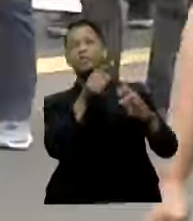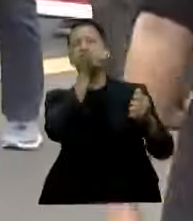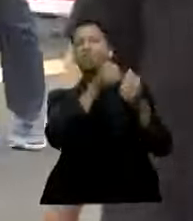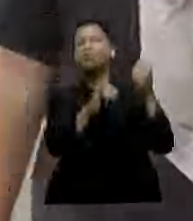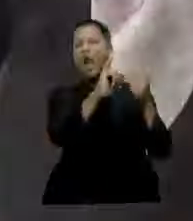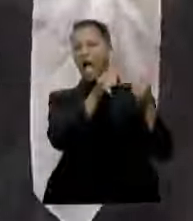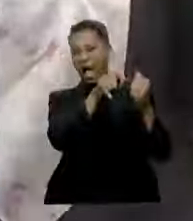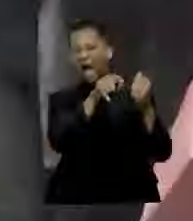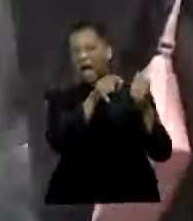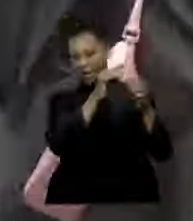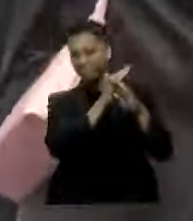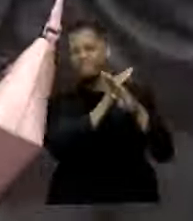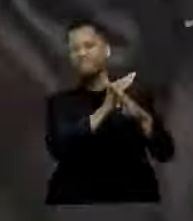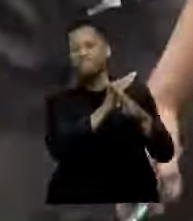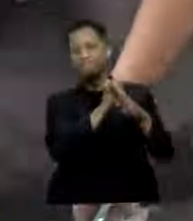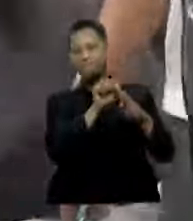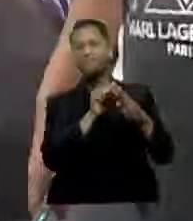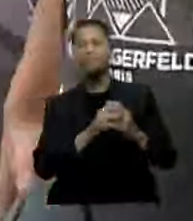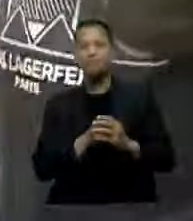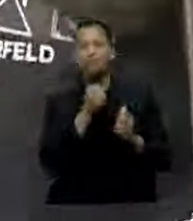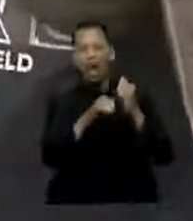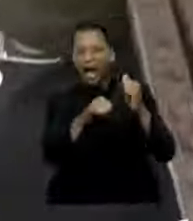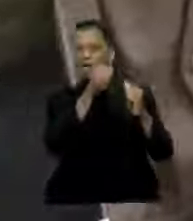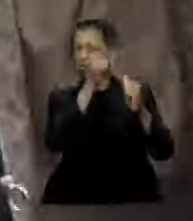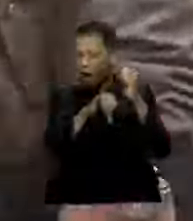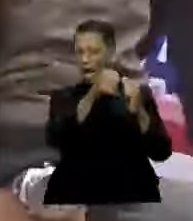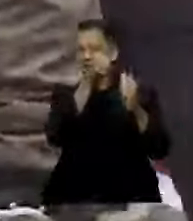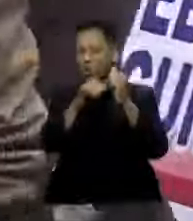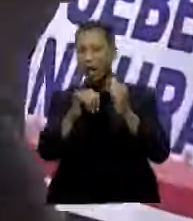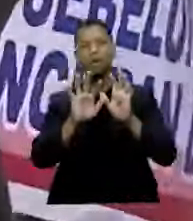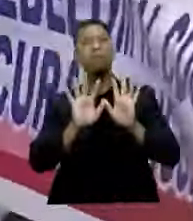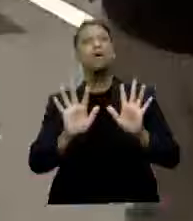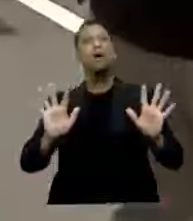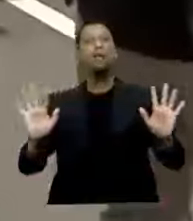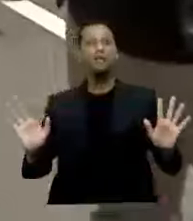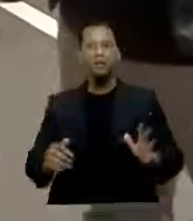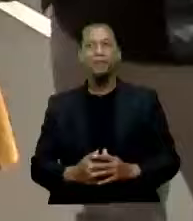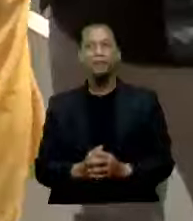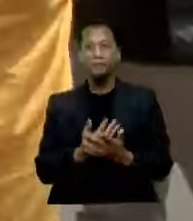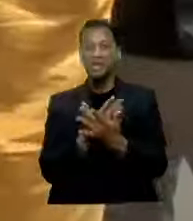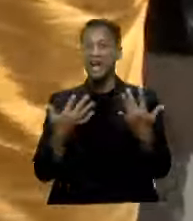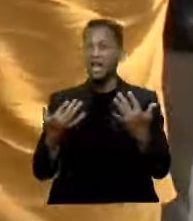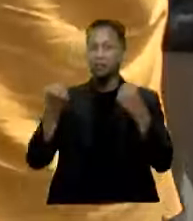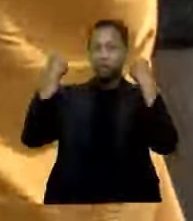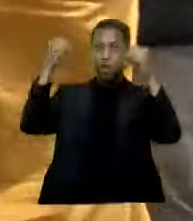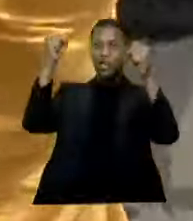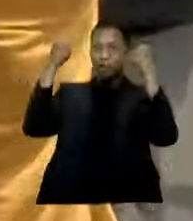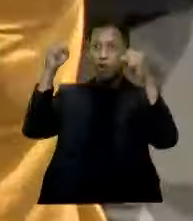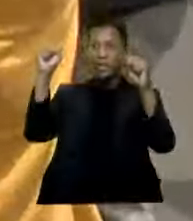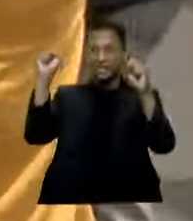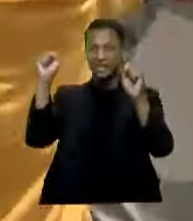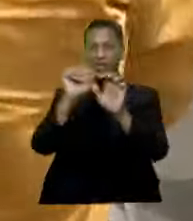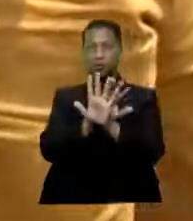kecurangan yang terjadi terstruktur sistematis dan masif usai unjuk rasa di patung kuda masa bergerak melanjutkan